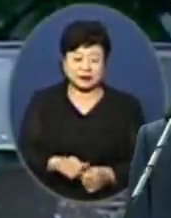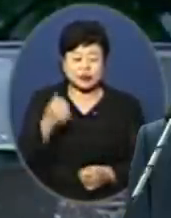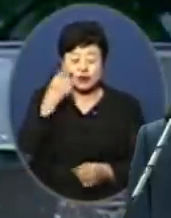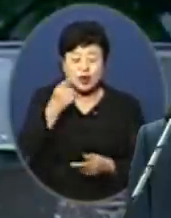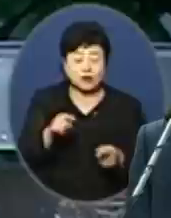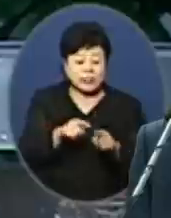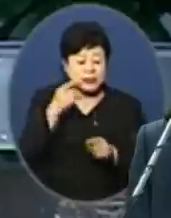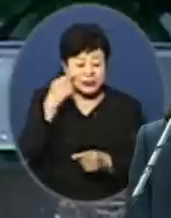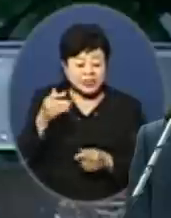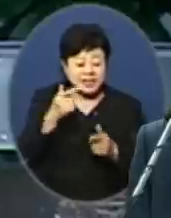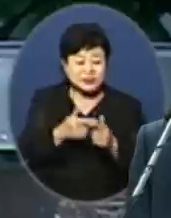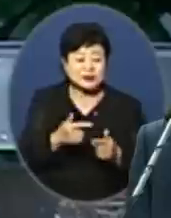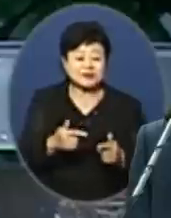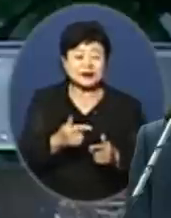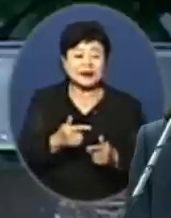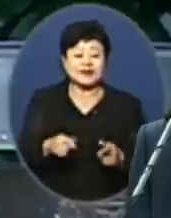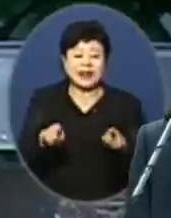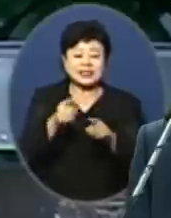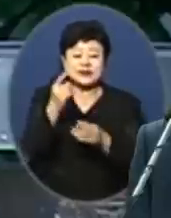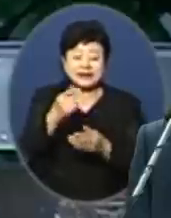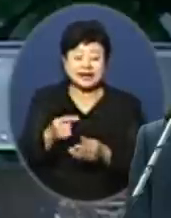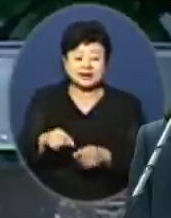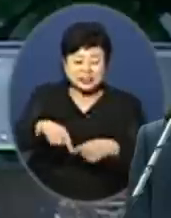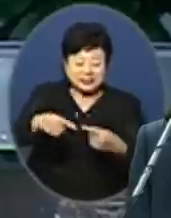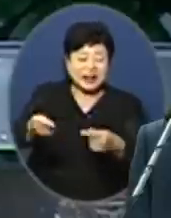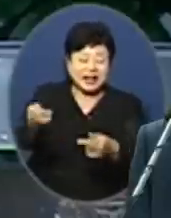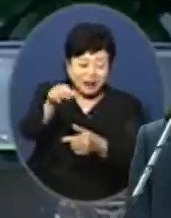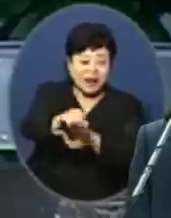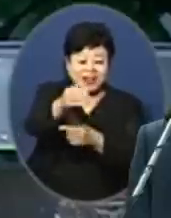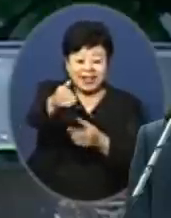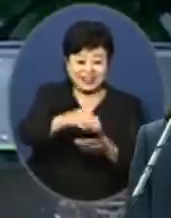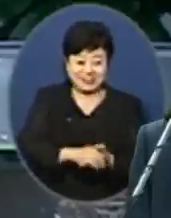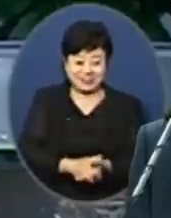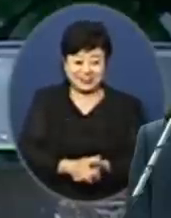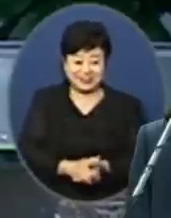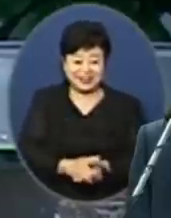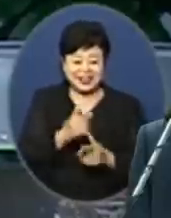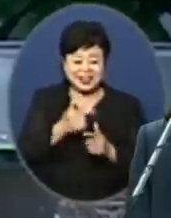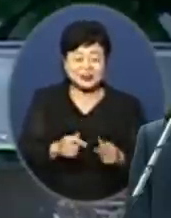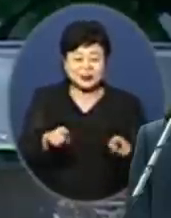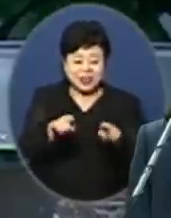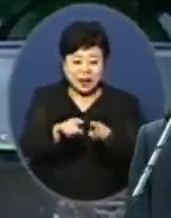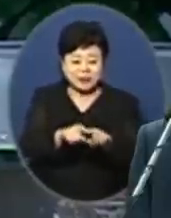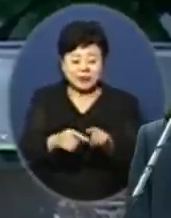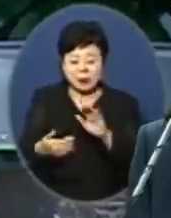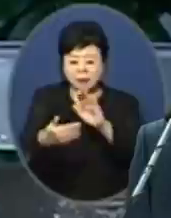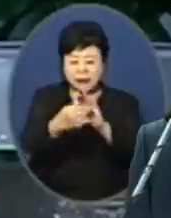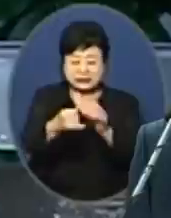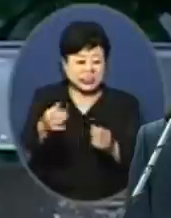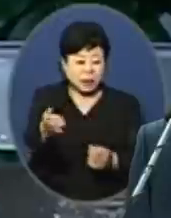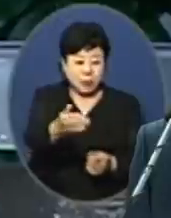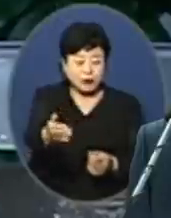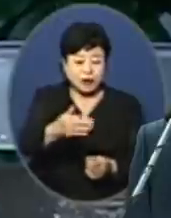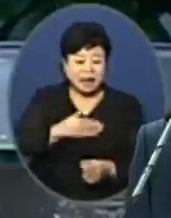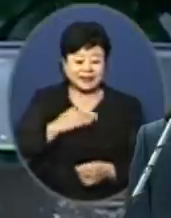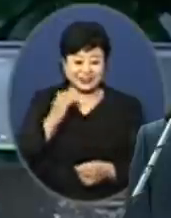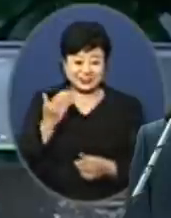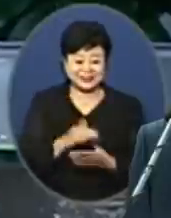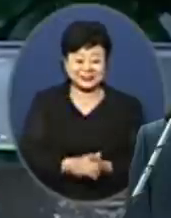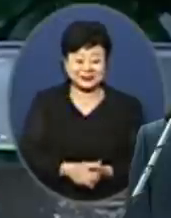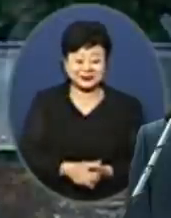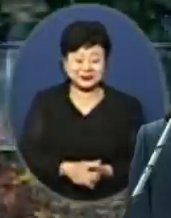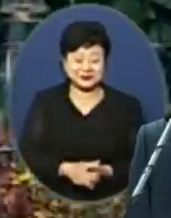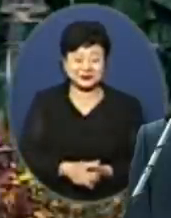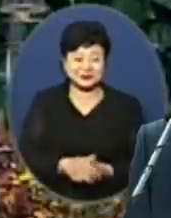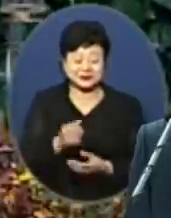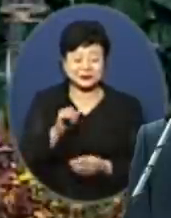왔노? 예수님이 같이 왔습니다. 아, 들어가. 그러니 예수님과 같이 가면 막는 사람이 없다는 것을 느꼈다는 것입니다.